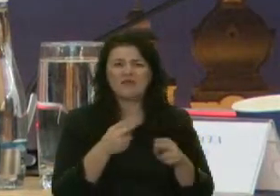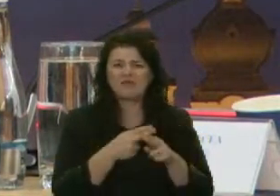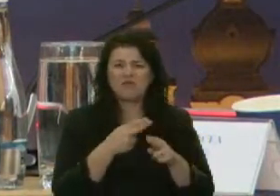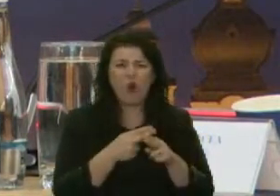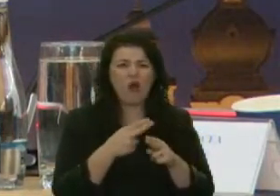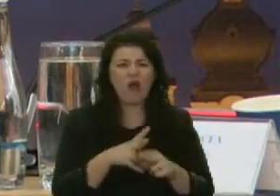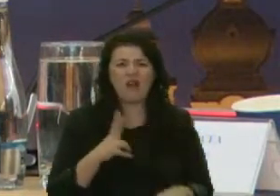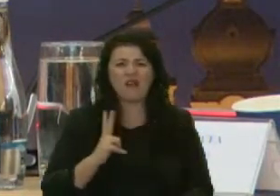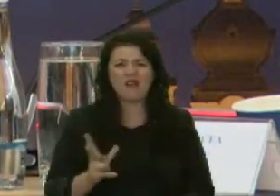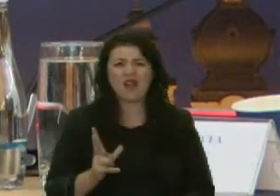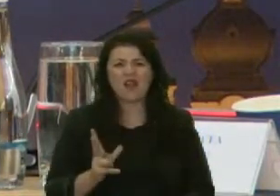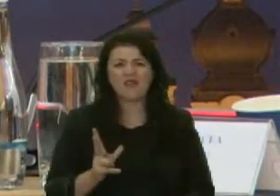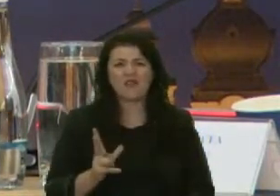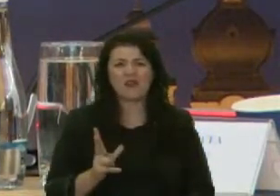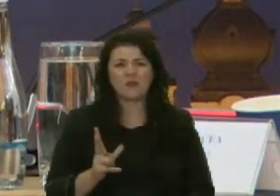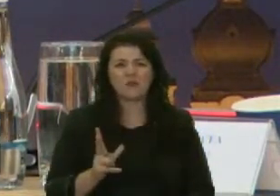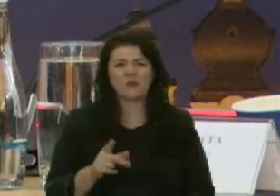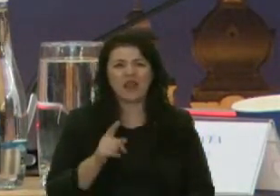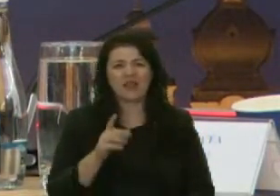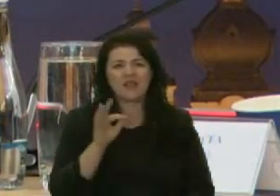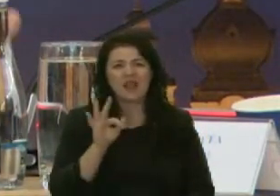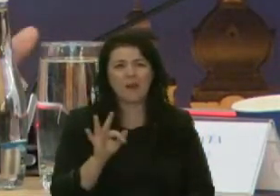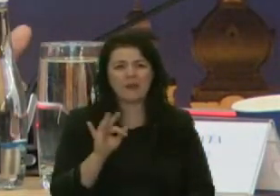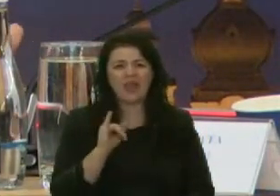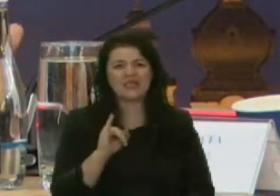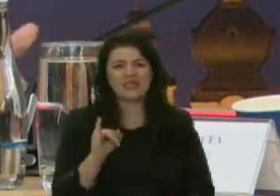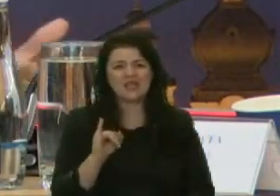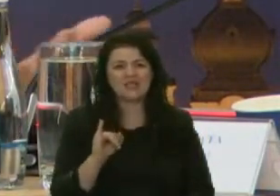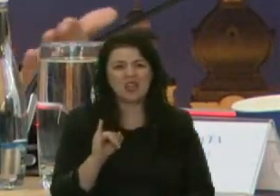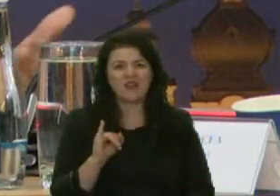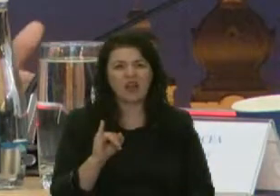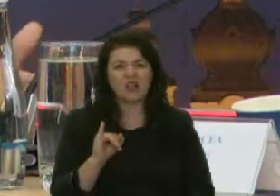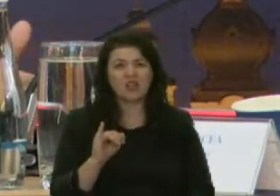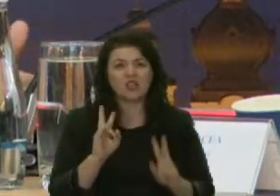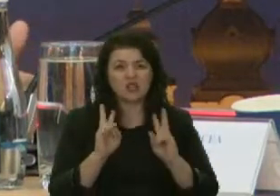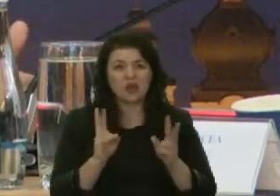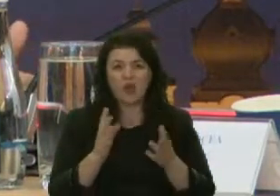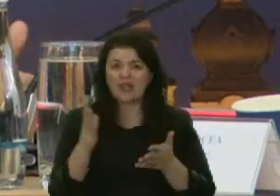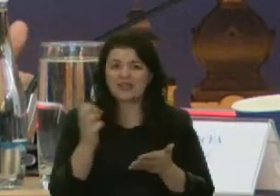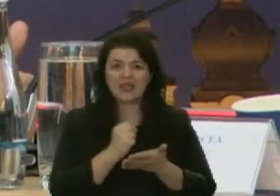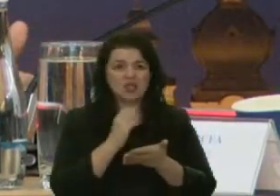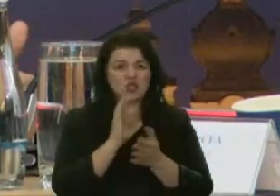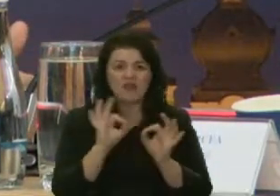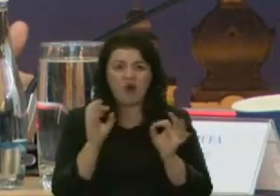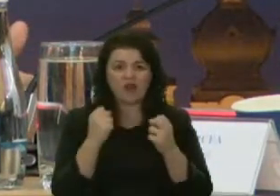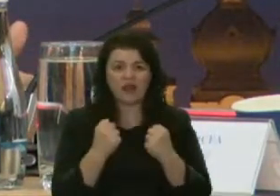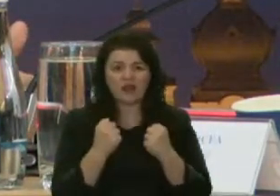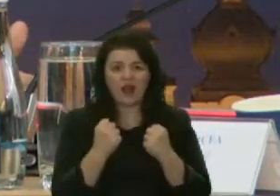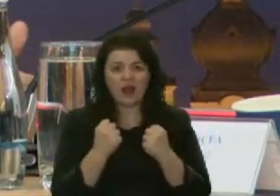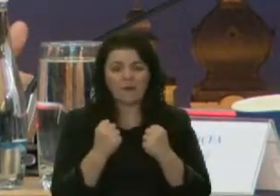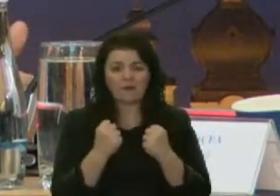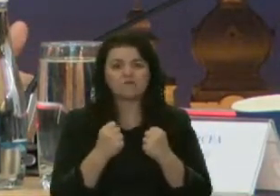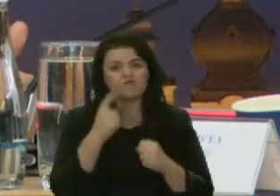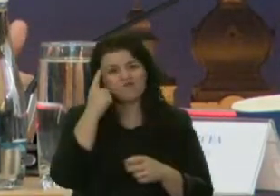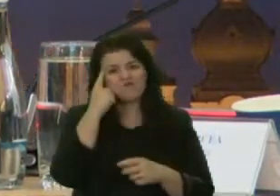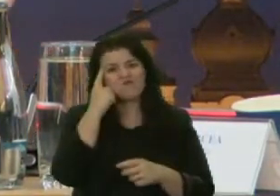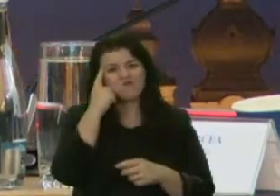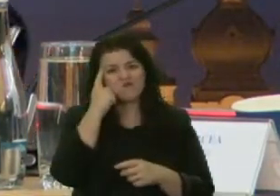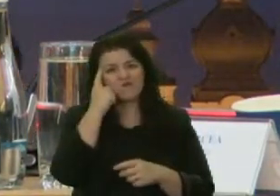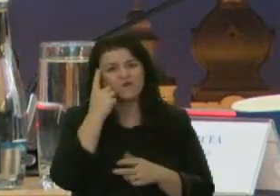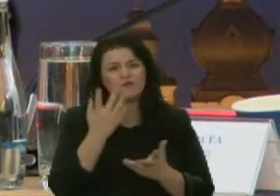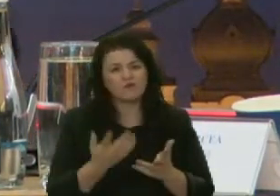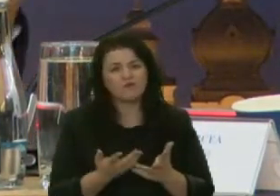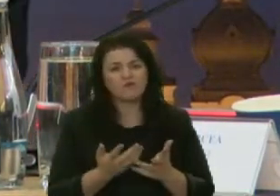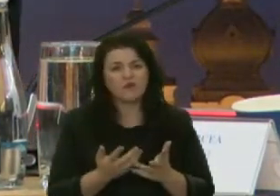paliative în terapie intensivă și de multe ori trebuie să iei decizii foarte grele pe care vi le puteți imagina și